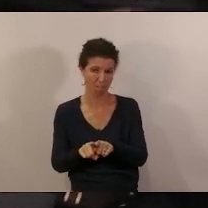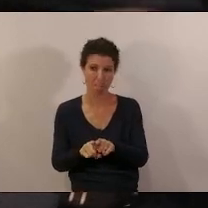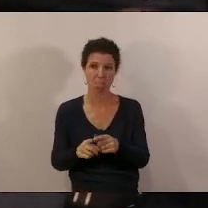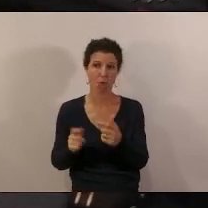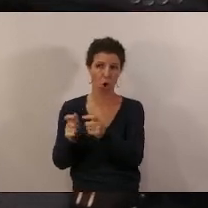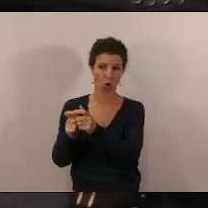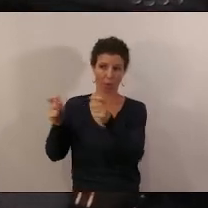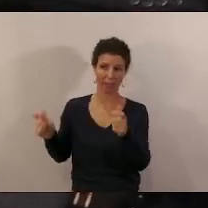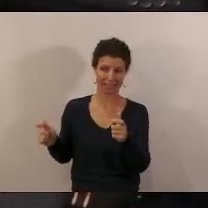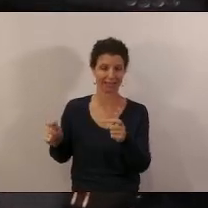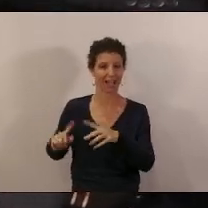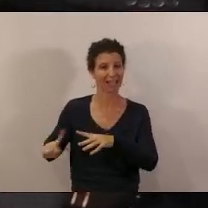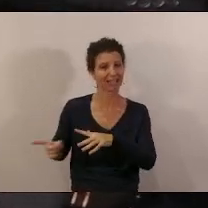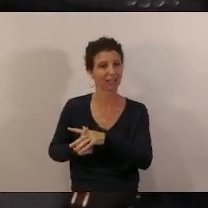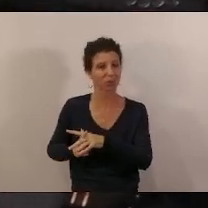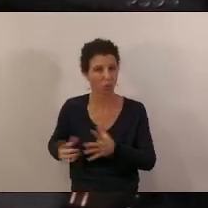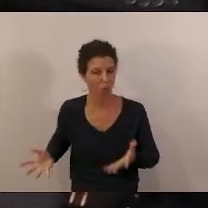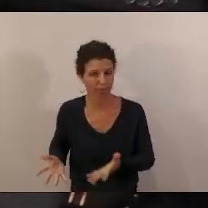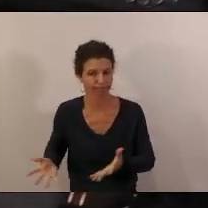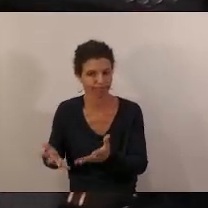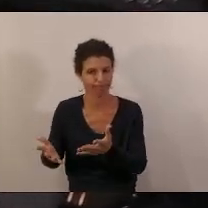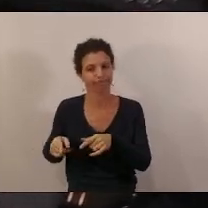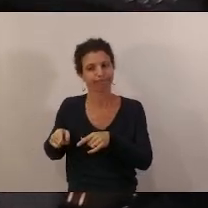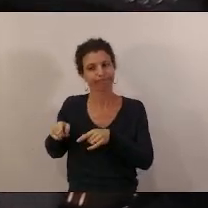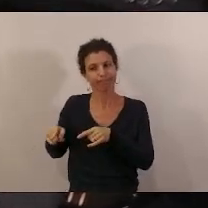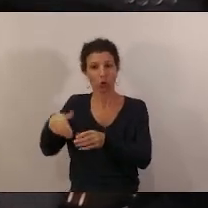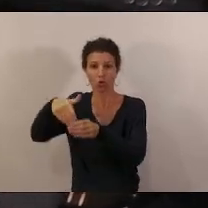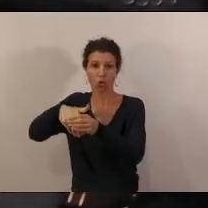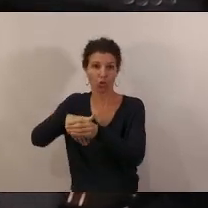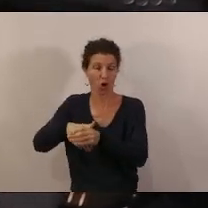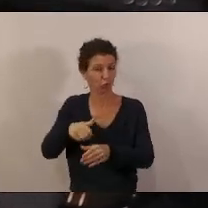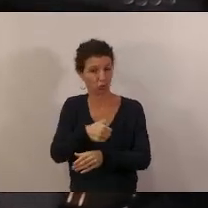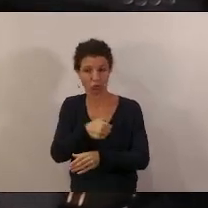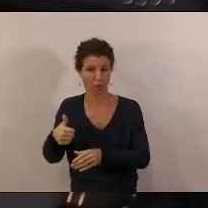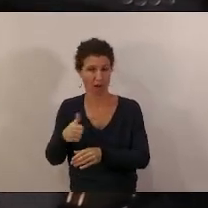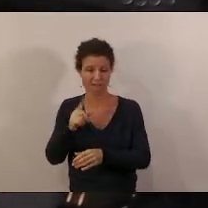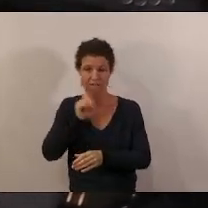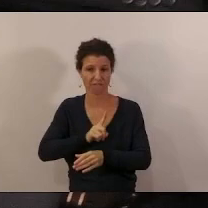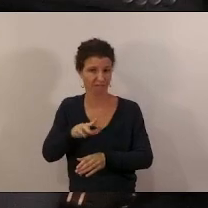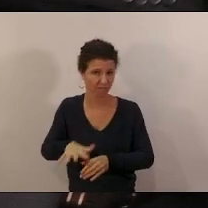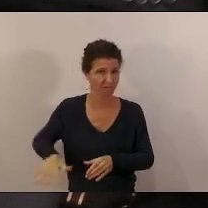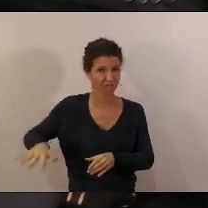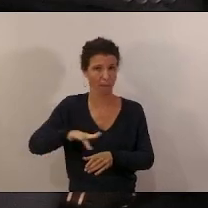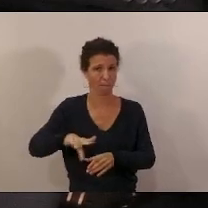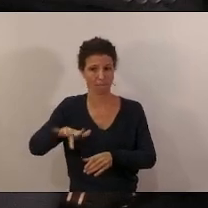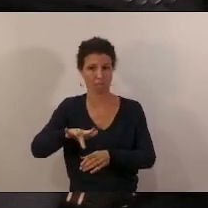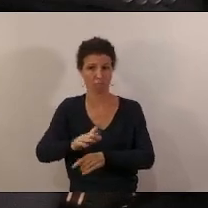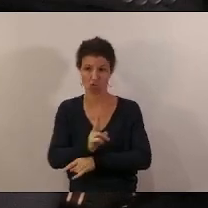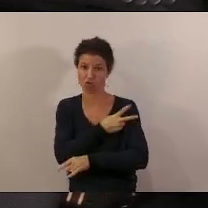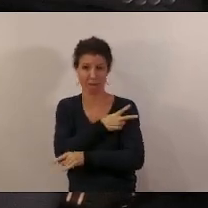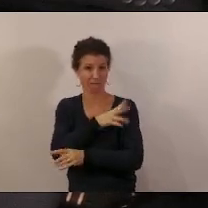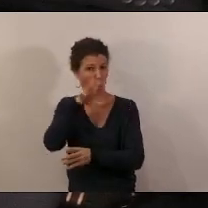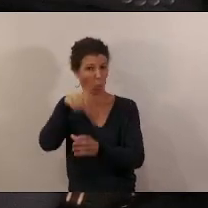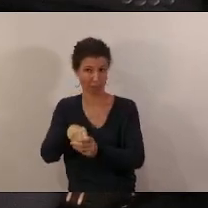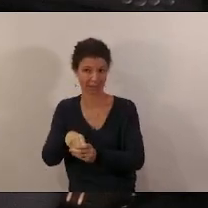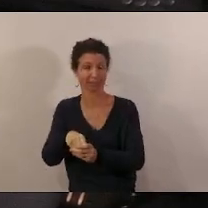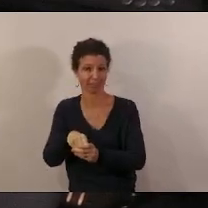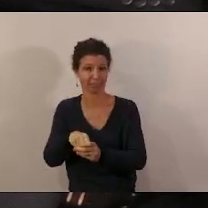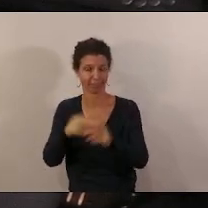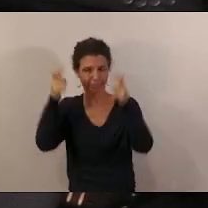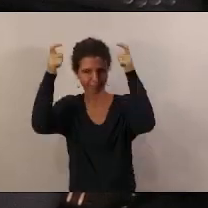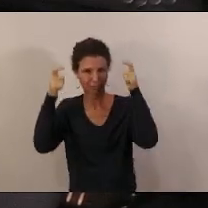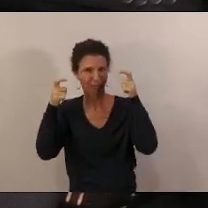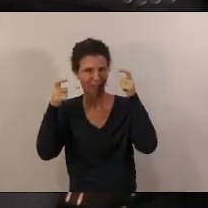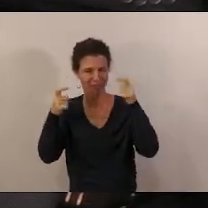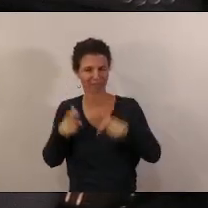entreprise d'insertion et qui a la particularité de n'être composée que de femmes, y compris de la chef, c'est une femme. Voilà, c'est une